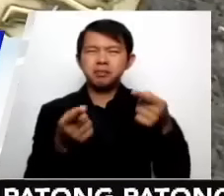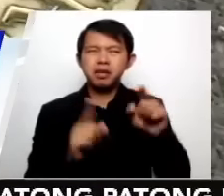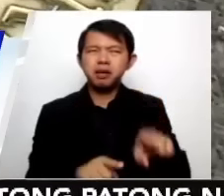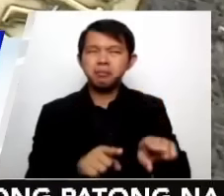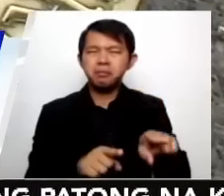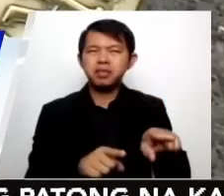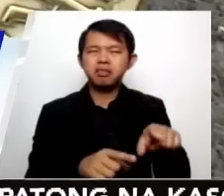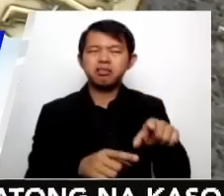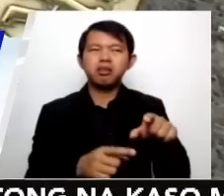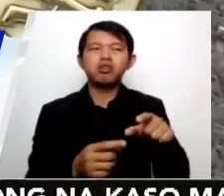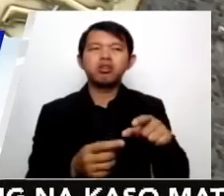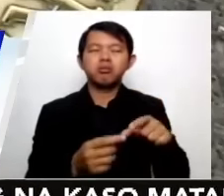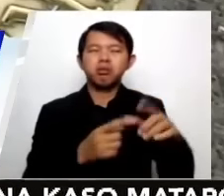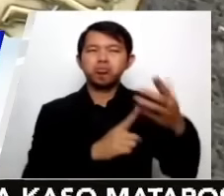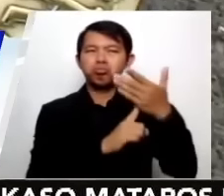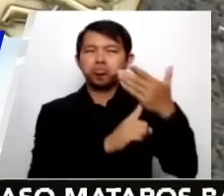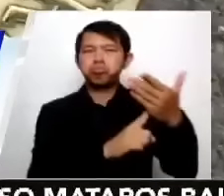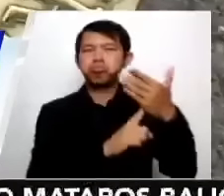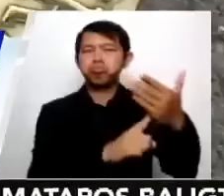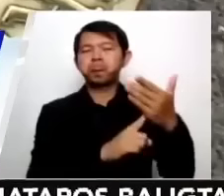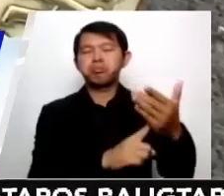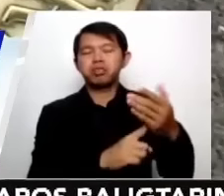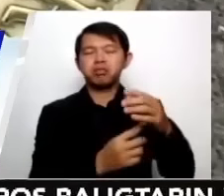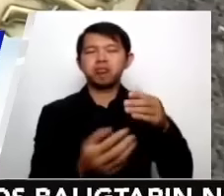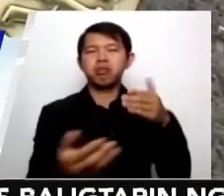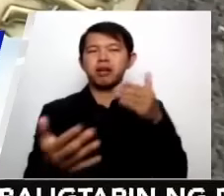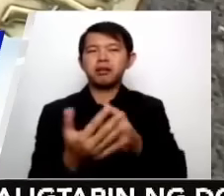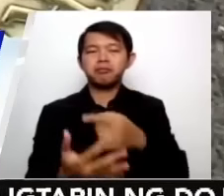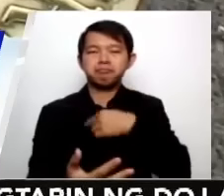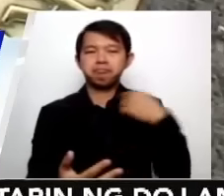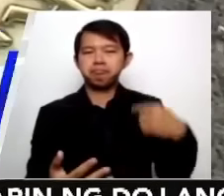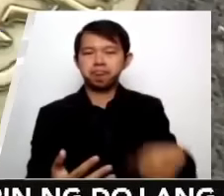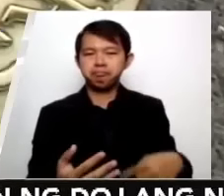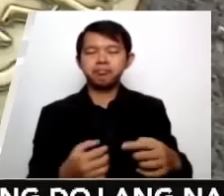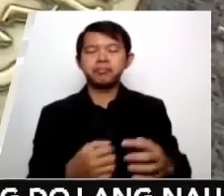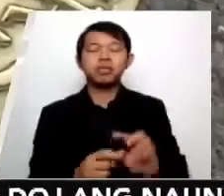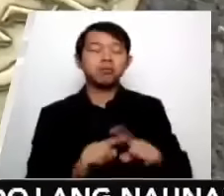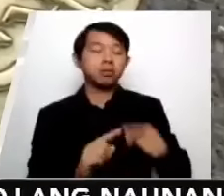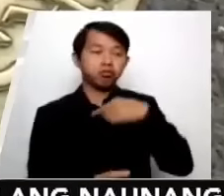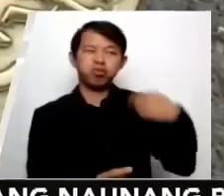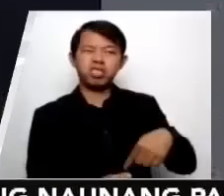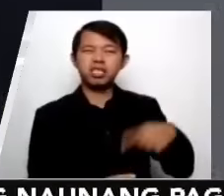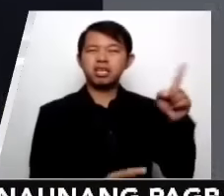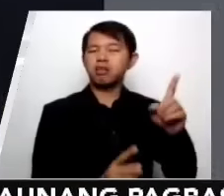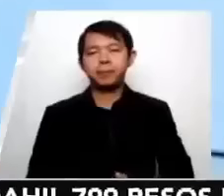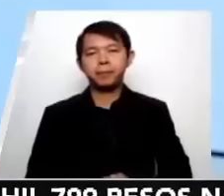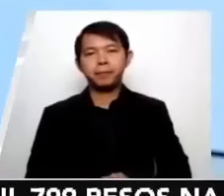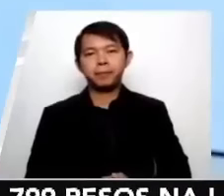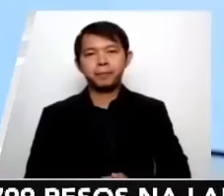diplomatic protest laban sa China. Wala pang pahayag ang China tungkol dito.